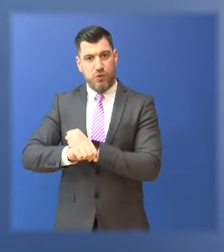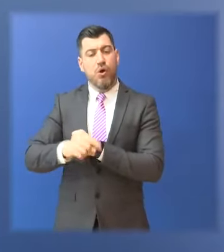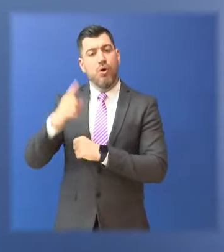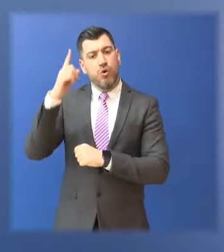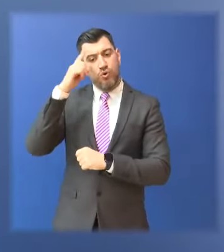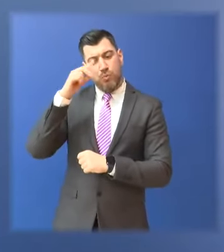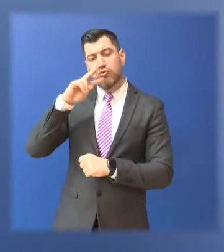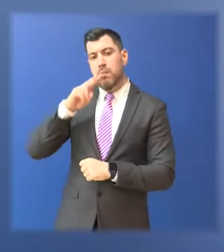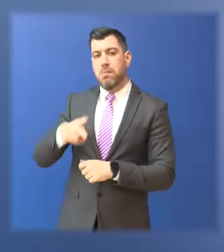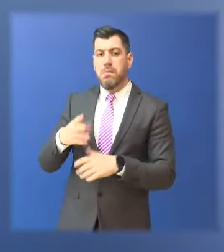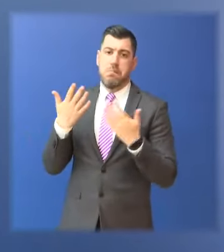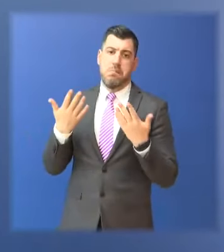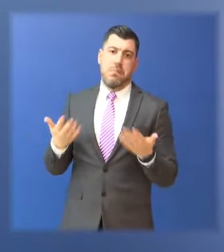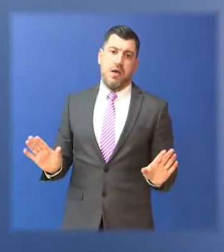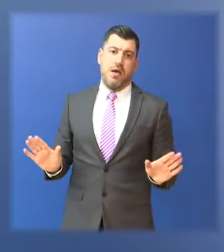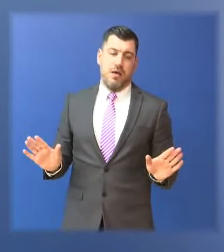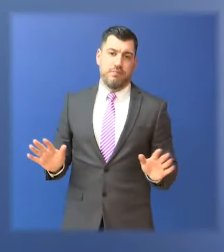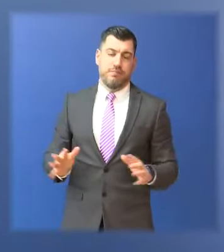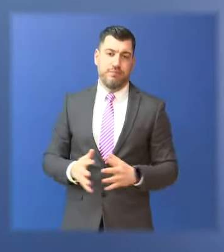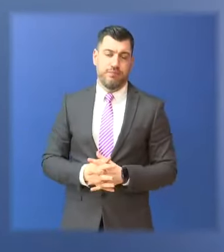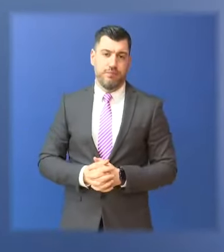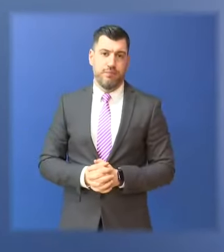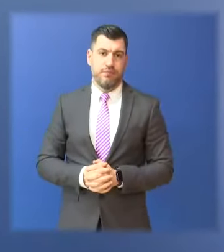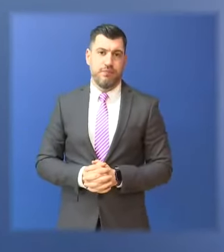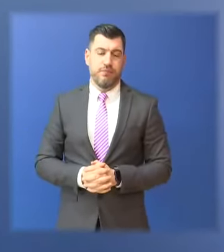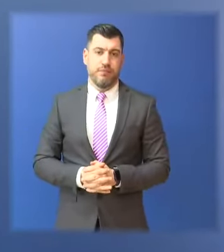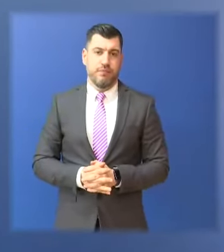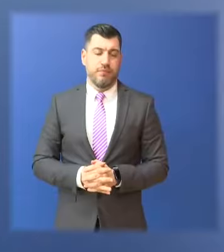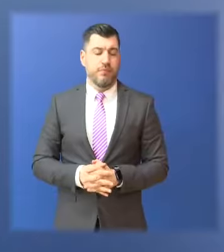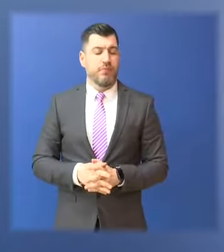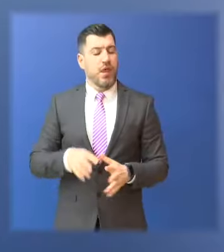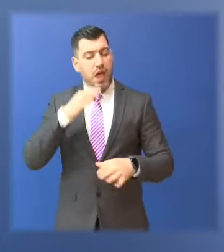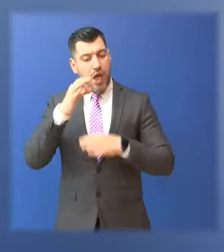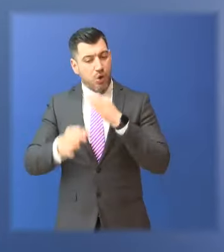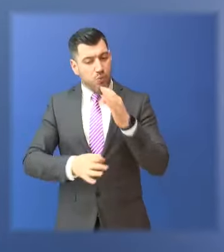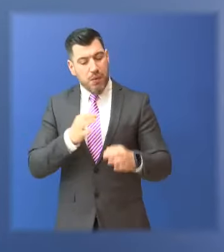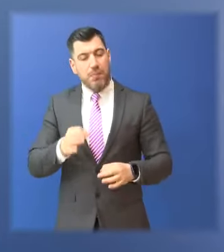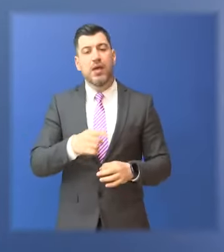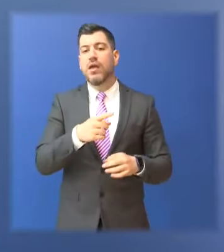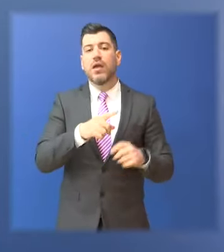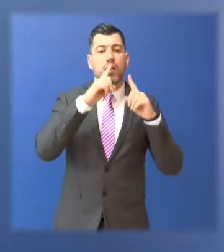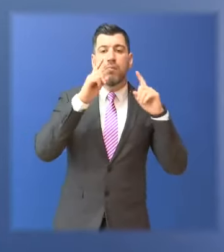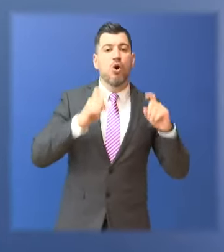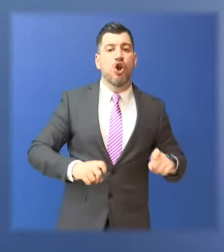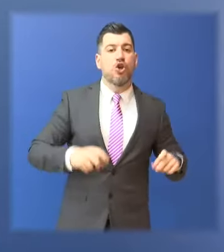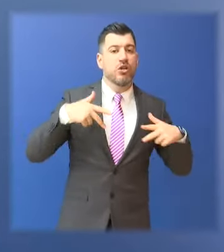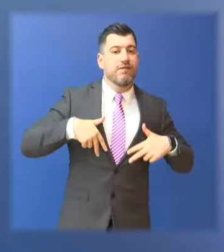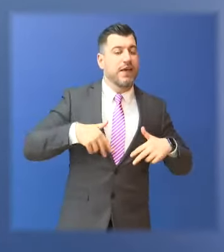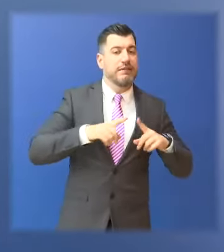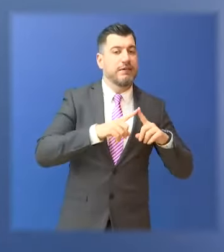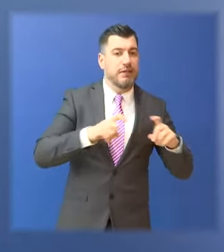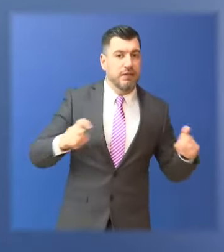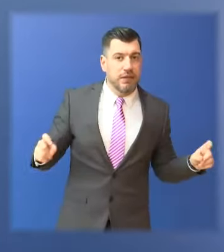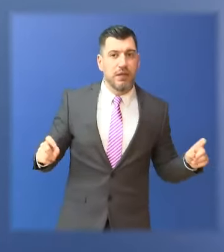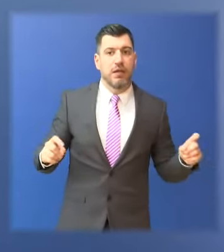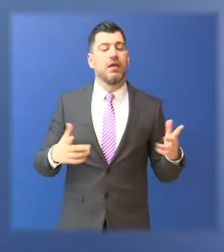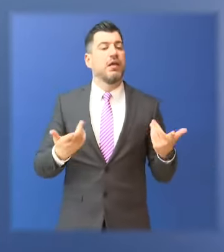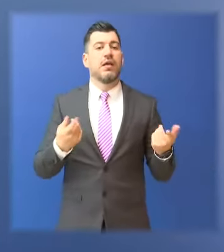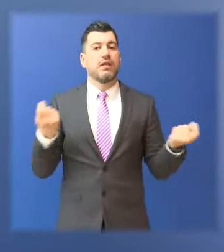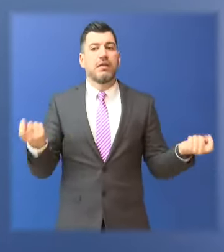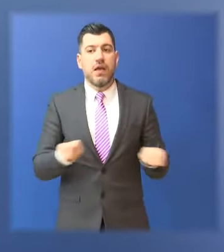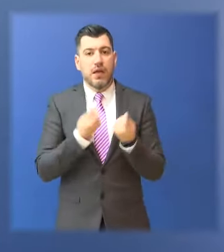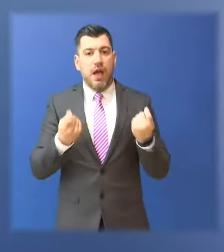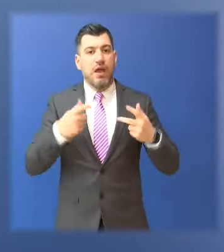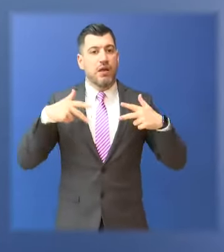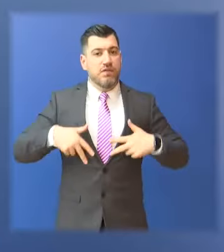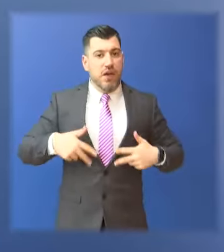προηγούμενη απάντησή μου, το τι έχει υποχρεώσει να κάνει μια κυβέρνηση, τι έχει κάνει και πώς νομοθετεί και τι δεν μπορεί να κάνει